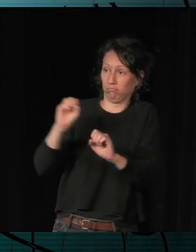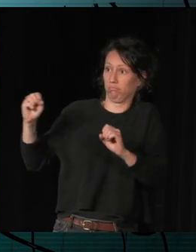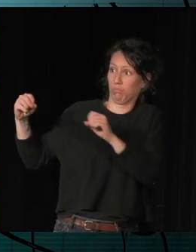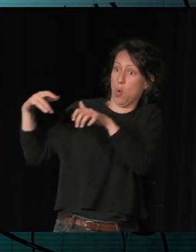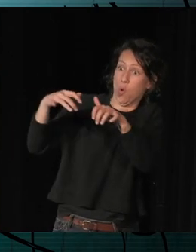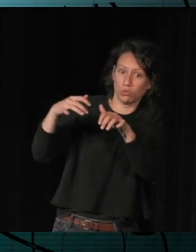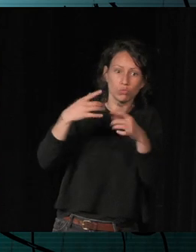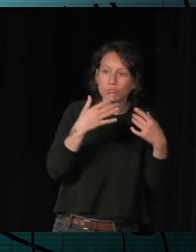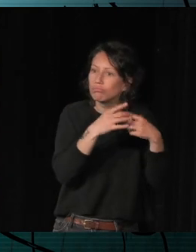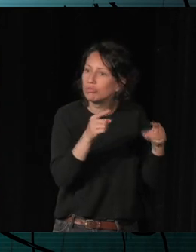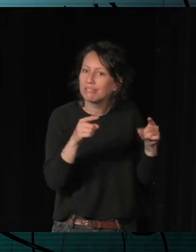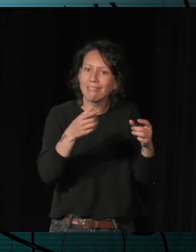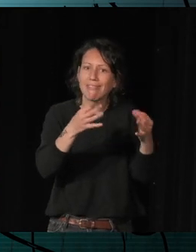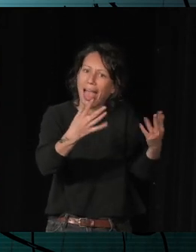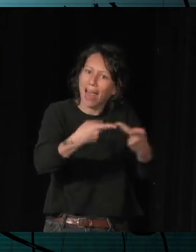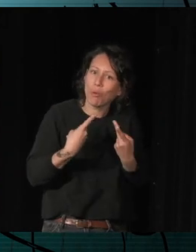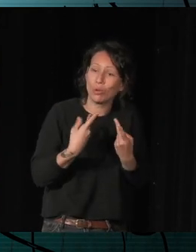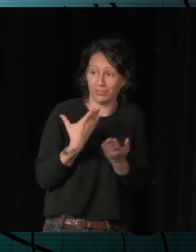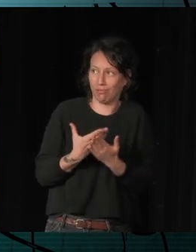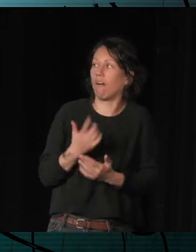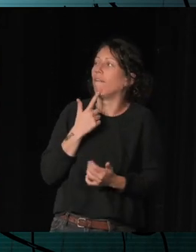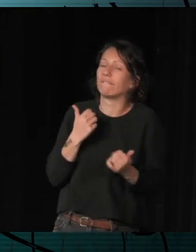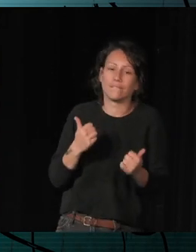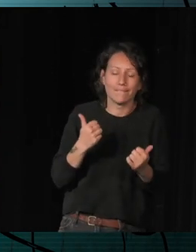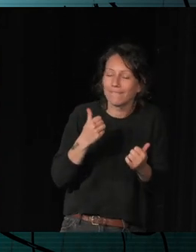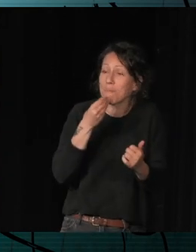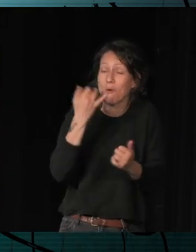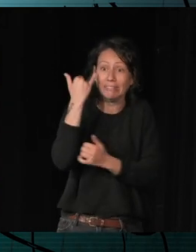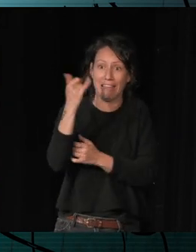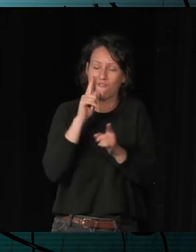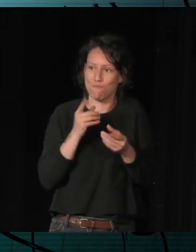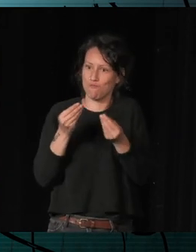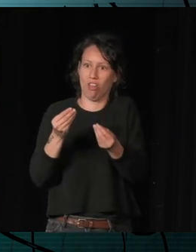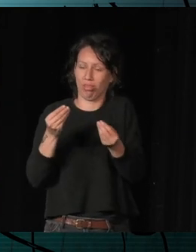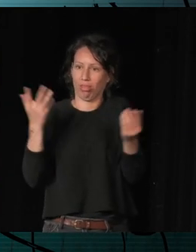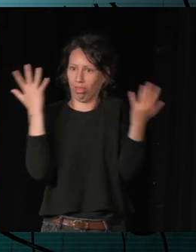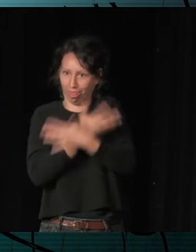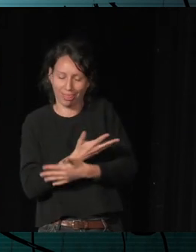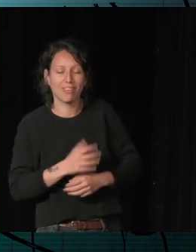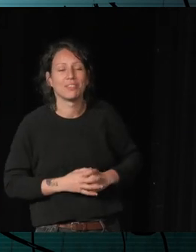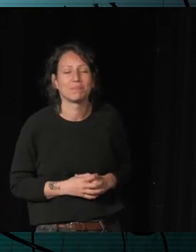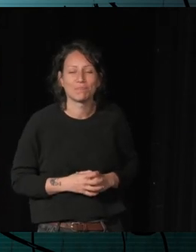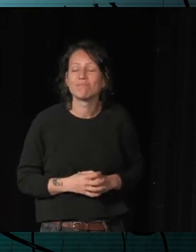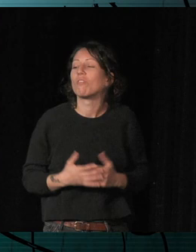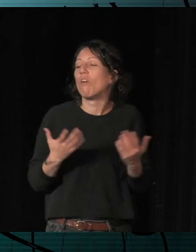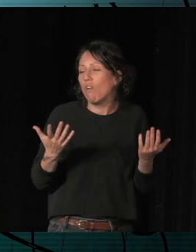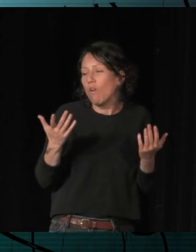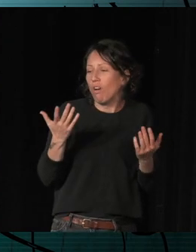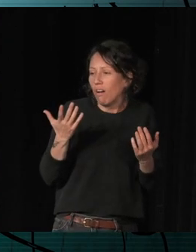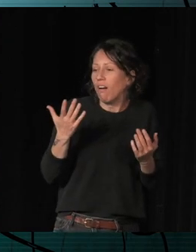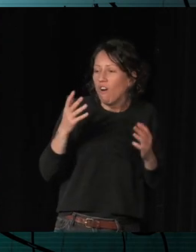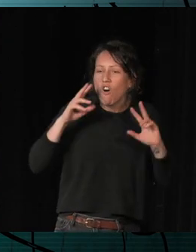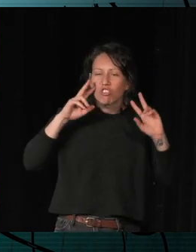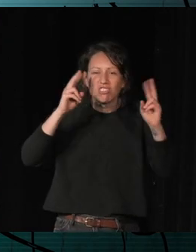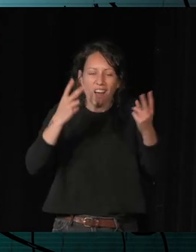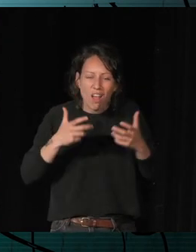a jamais peur on joue jamais vraiment au jeux qu'on fait et en tout cas surtout en plus un jeu d'horreur on a jamais peur forcément on sait absolument tous comment ça va se